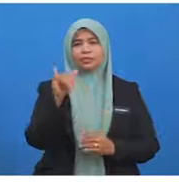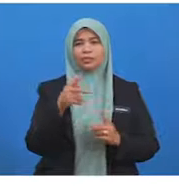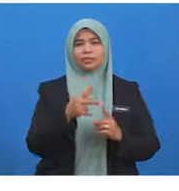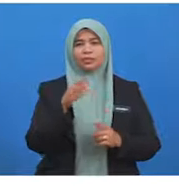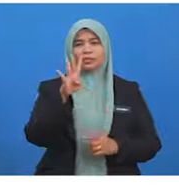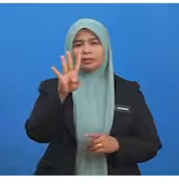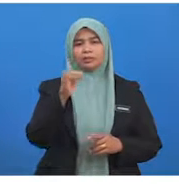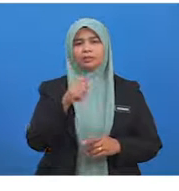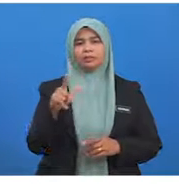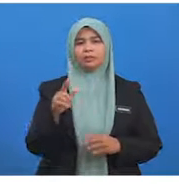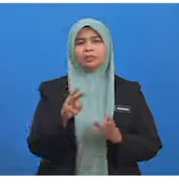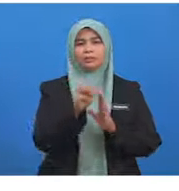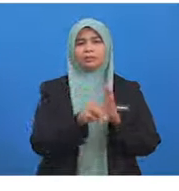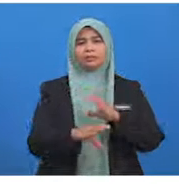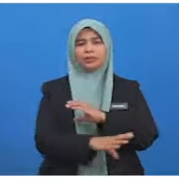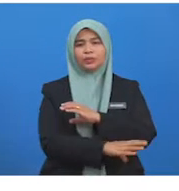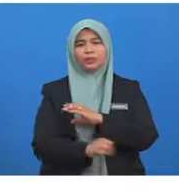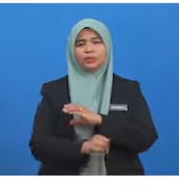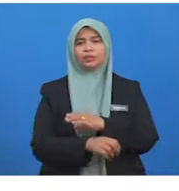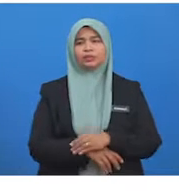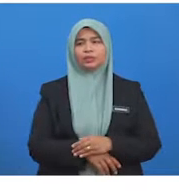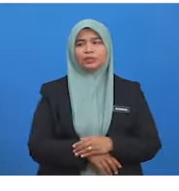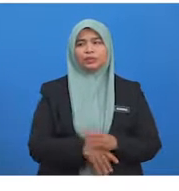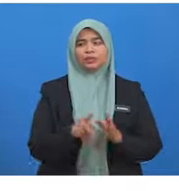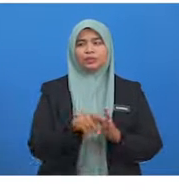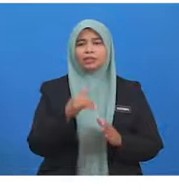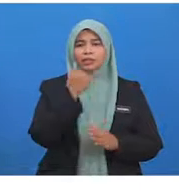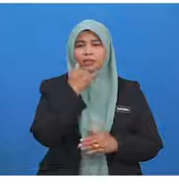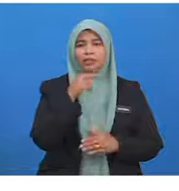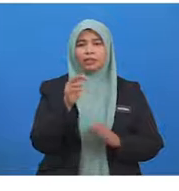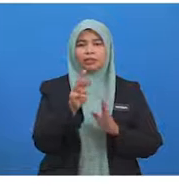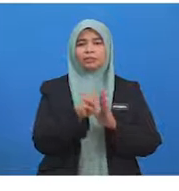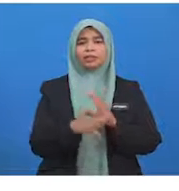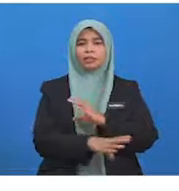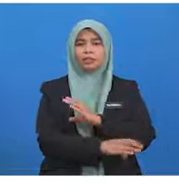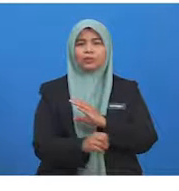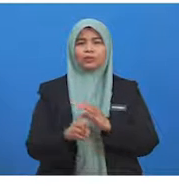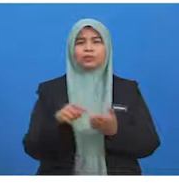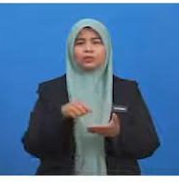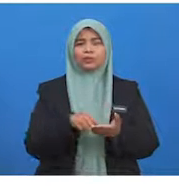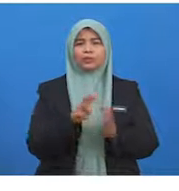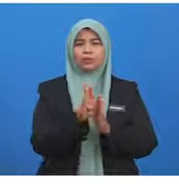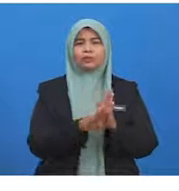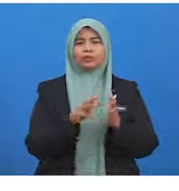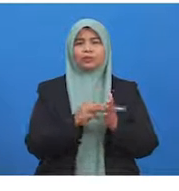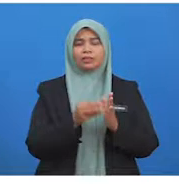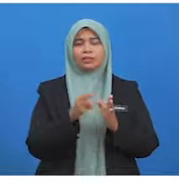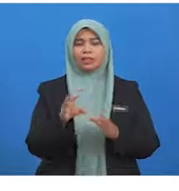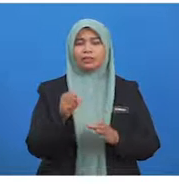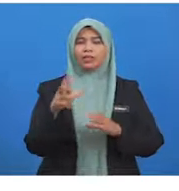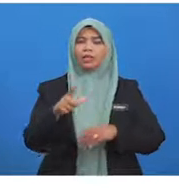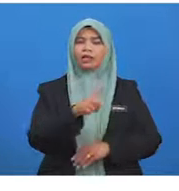Kesalahan mencuri ini bermaksud mengambil harta orang lain tanpa pengetahuan dan